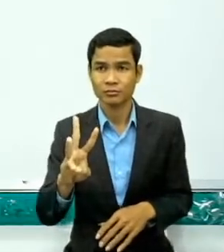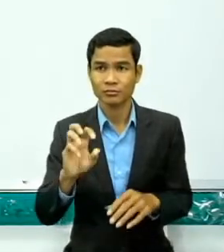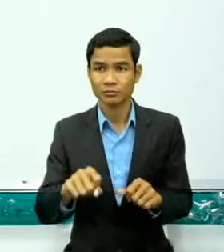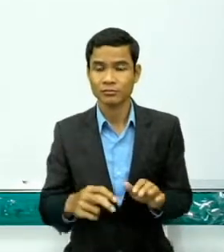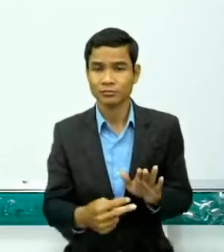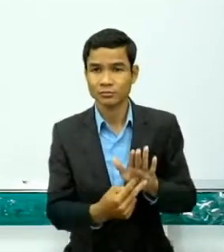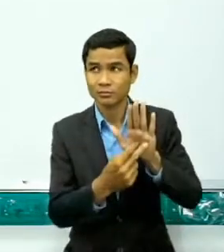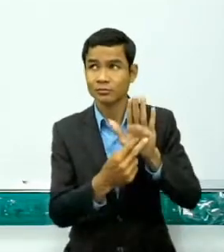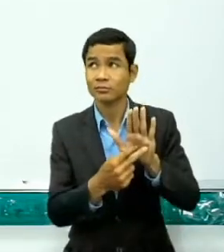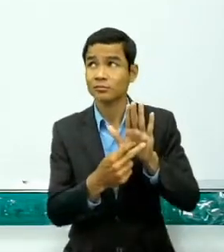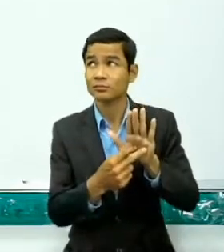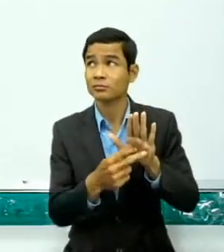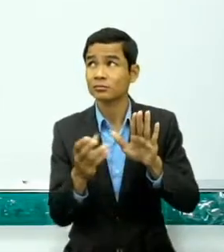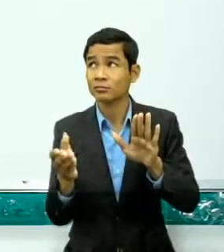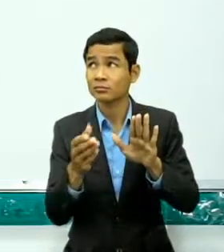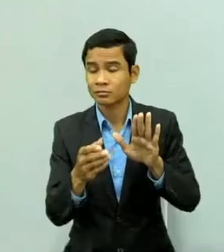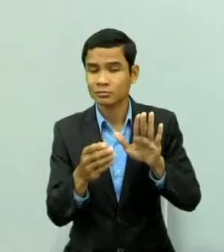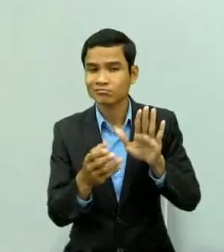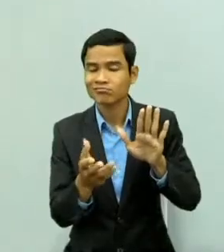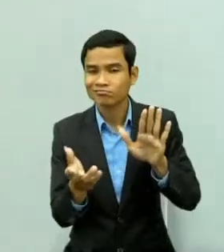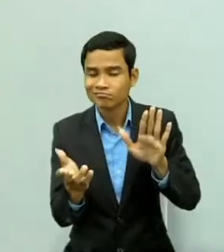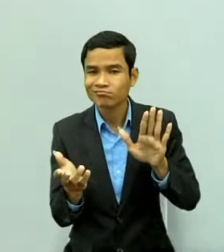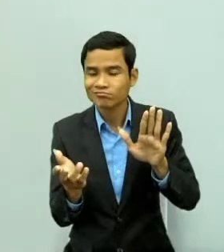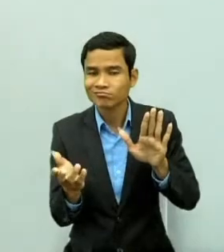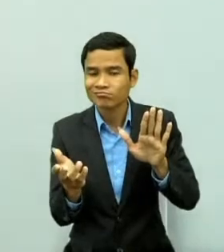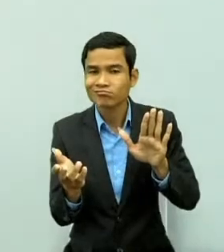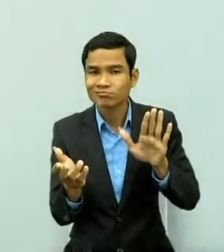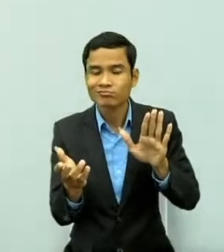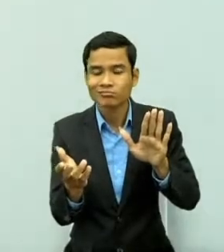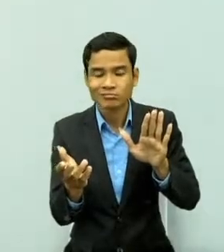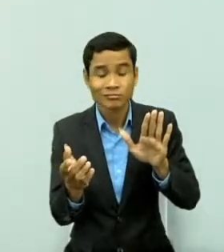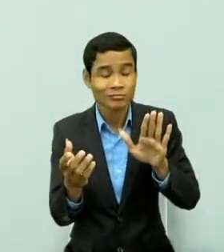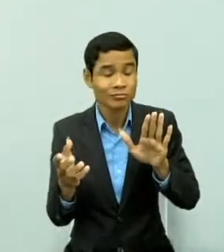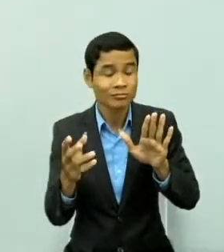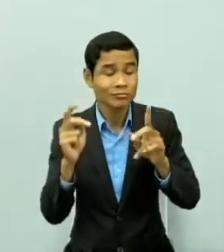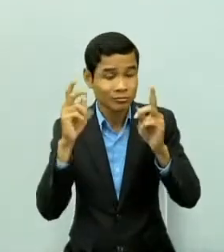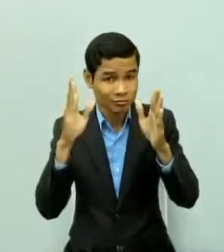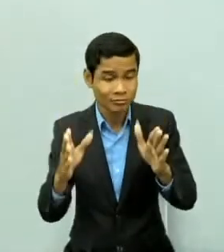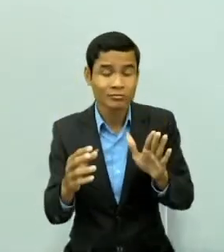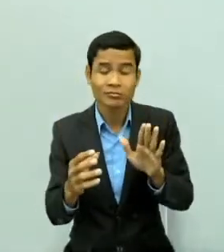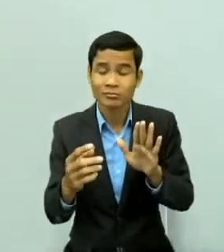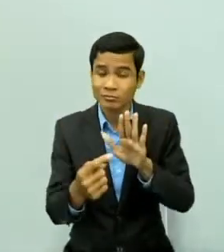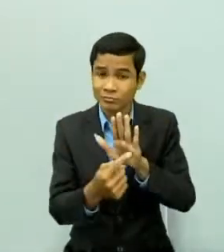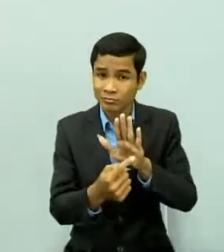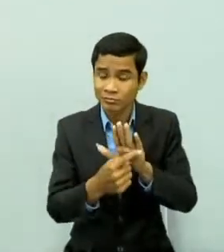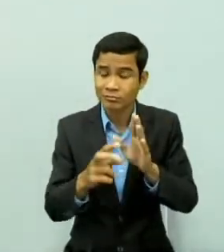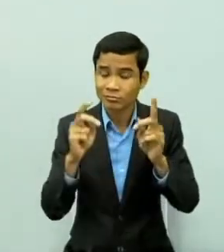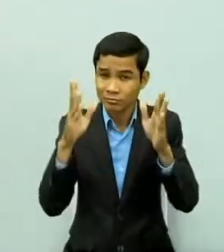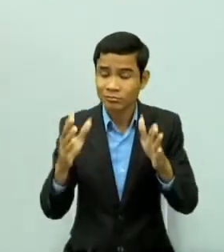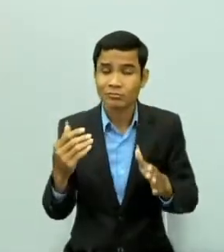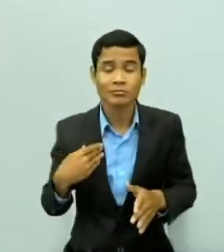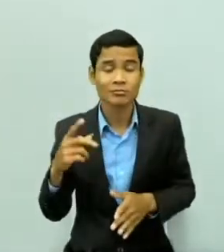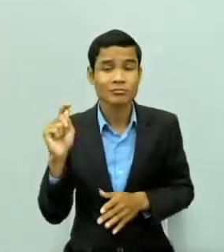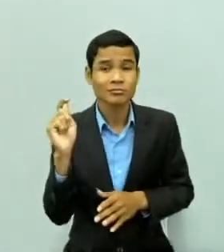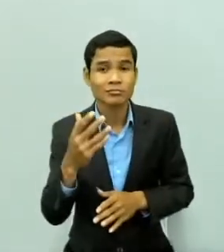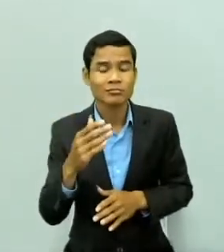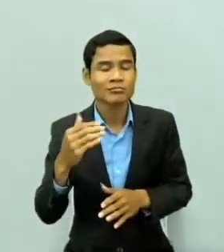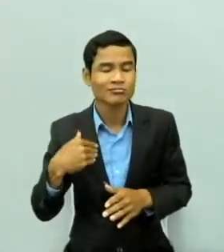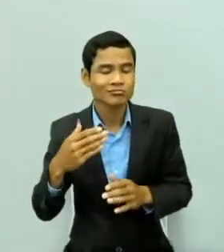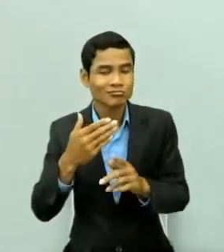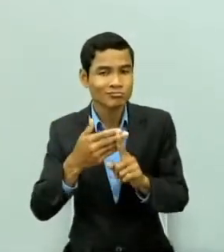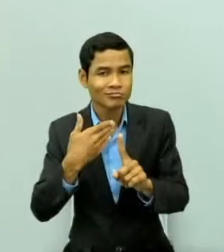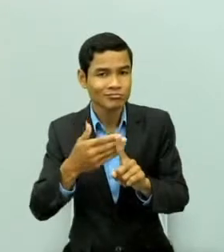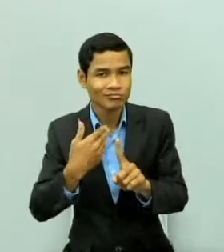1 2 3តេនតេនតេនចាស្រាអឺរបស់អ្នកគ្រូកូនមើលមានរូបអ្វីនៅពីក្រោយកូ